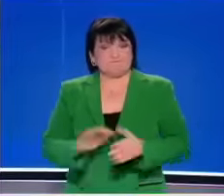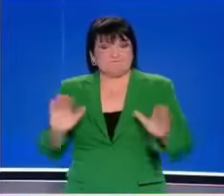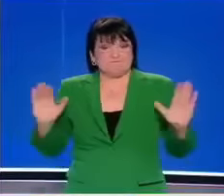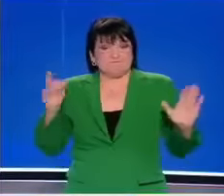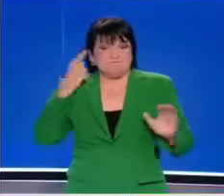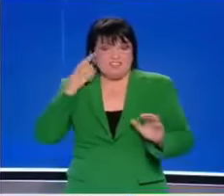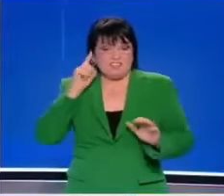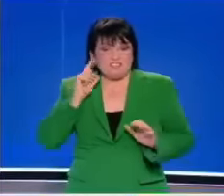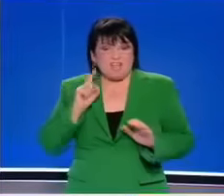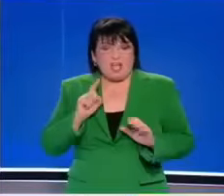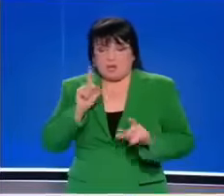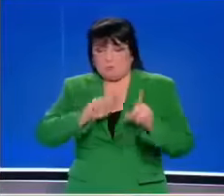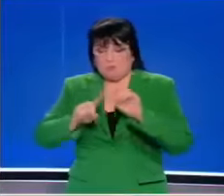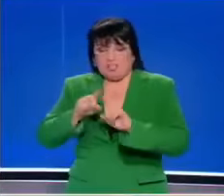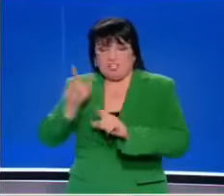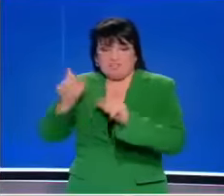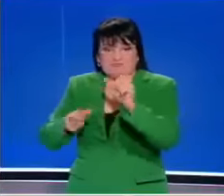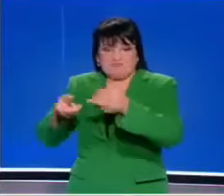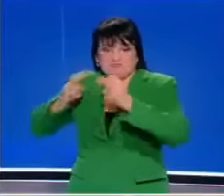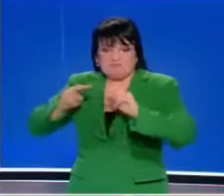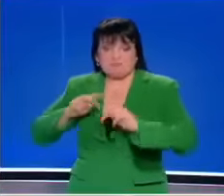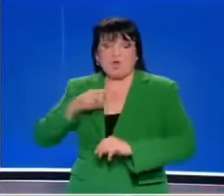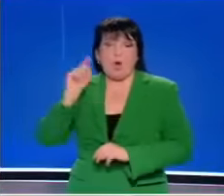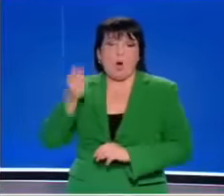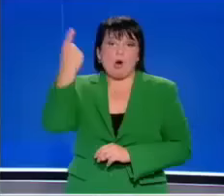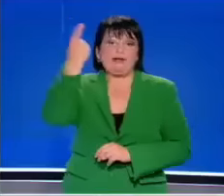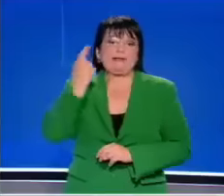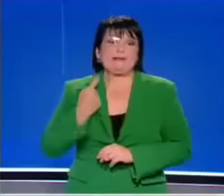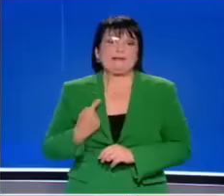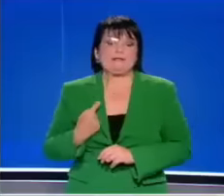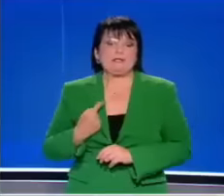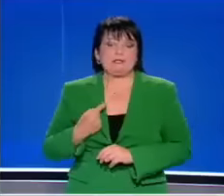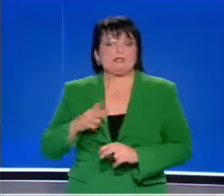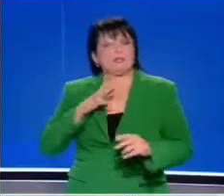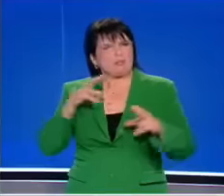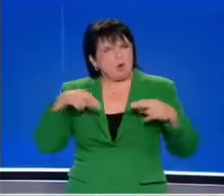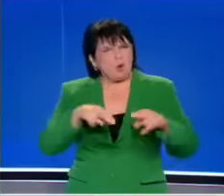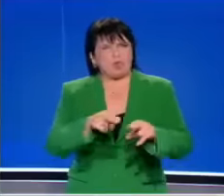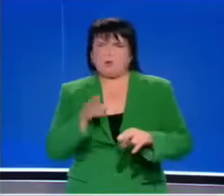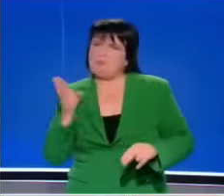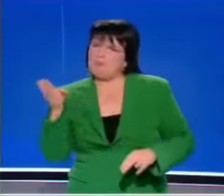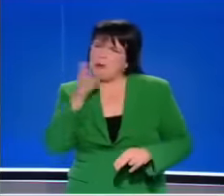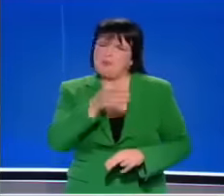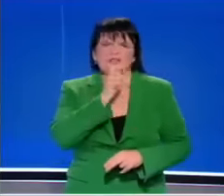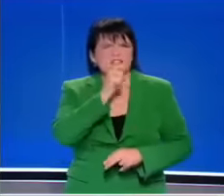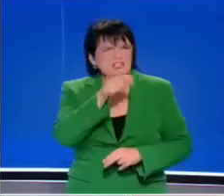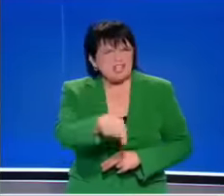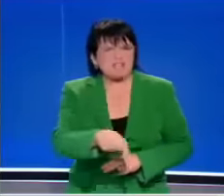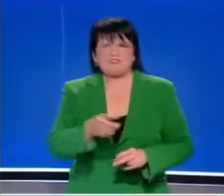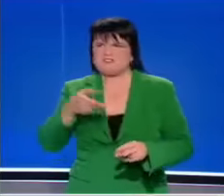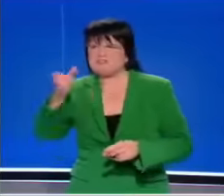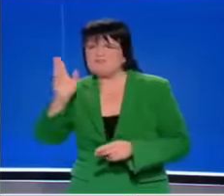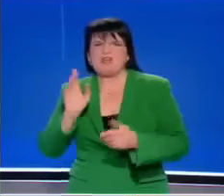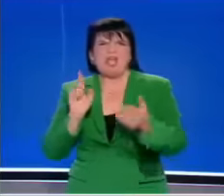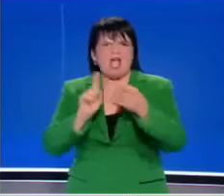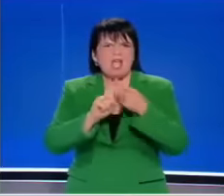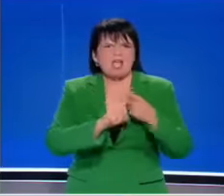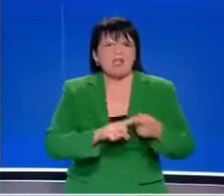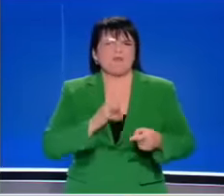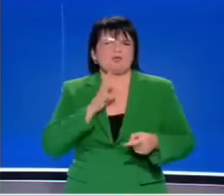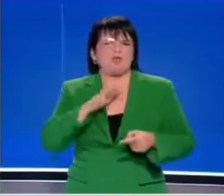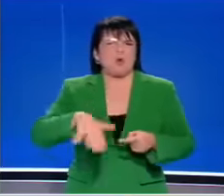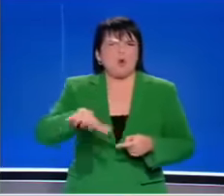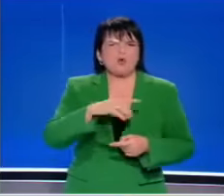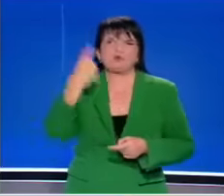ξέρω ποιοι είναι αυτοί οι κύκλοι ε όλοι μας κρινόμαστε κάθε μέρα και εγώ σστο δρόμο και σε αυτή τη συνέντευξη και στην επαφή μου με τον κόσμο και ειδικά